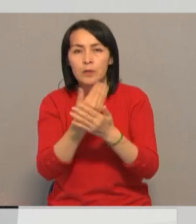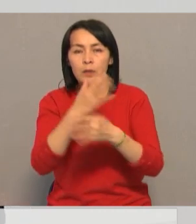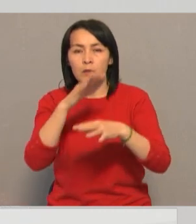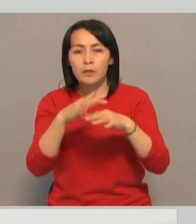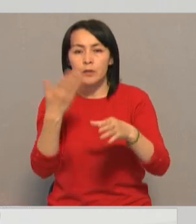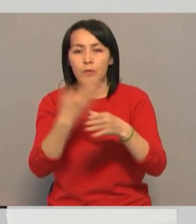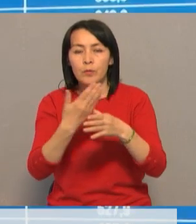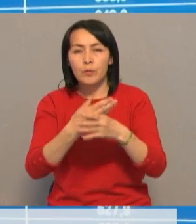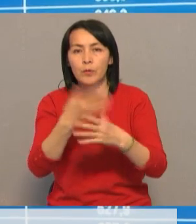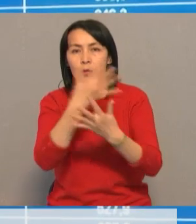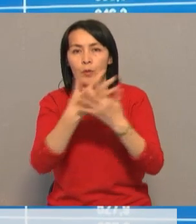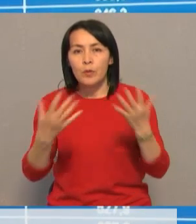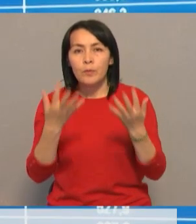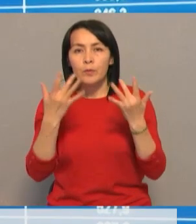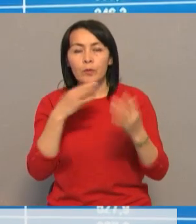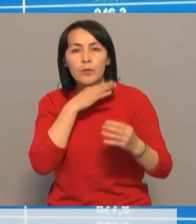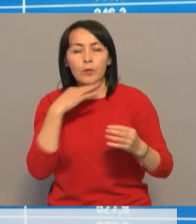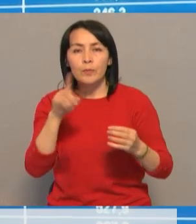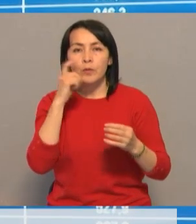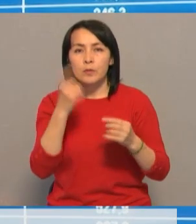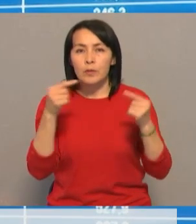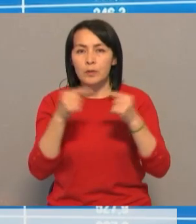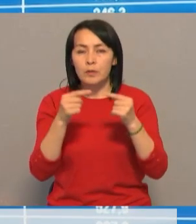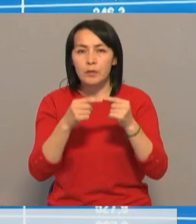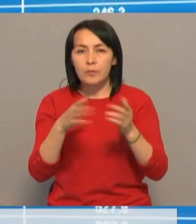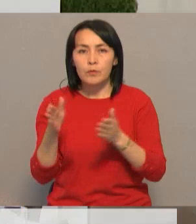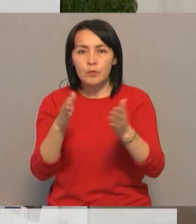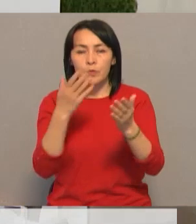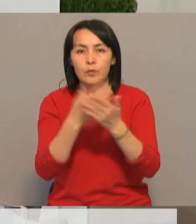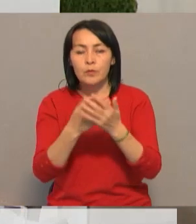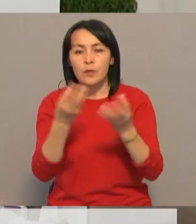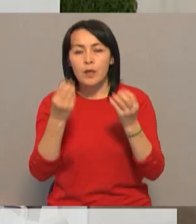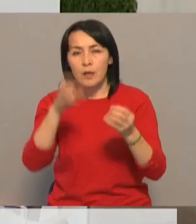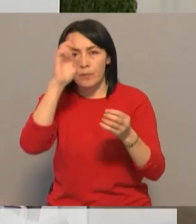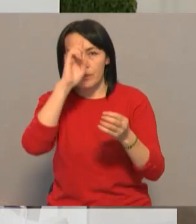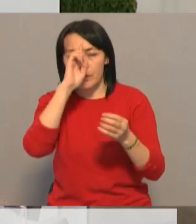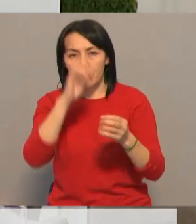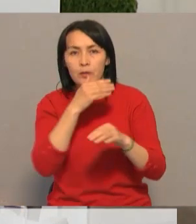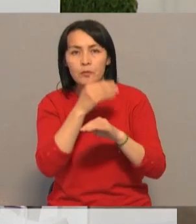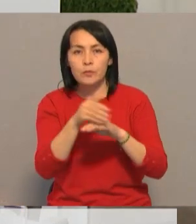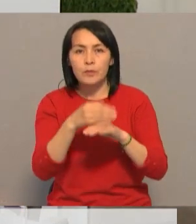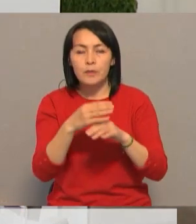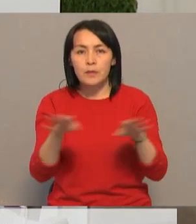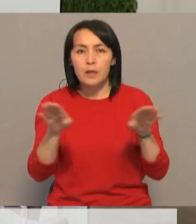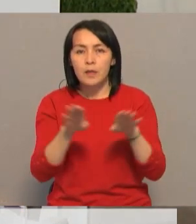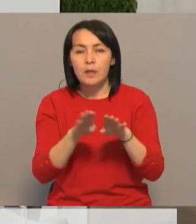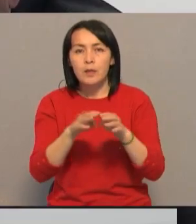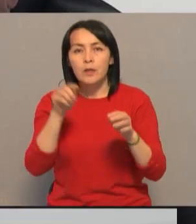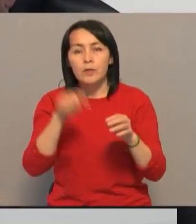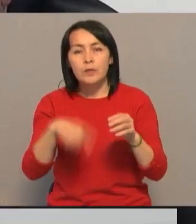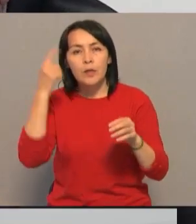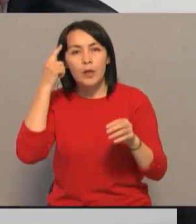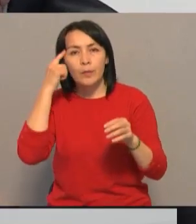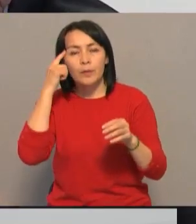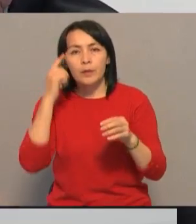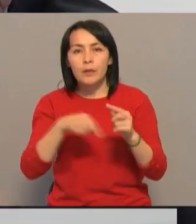teknologiyanın kömegimen önüm kölemin arttıru, şaruaларға tiyimdi jol ısınu, äri memlekettiñ subsidiyasına qarastırılğan. Osını